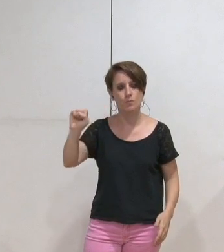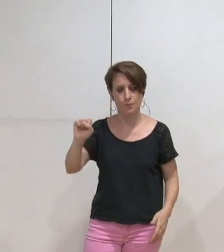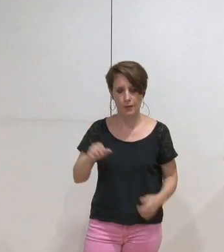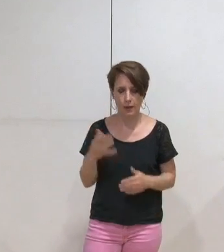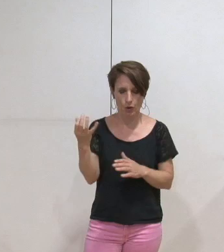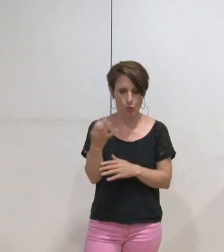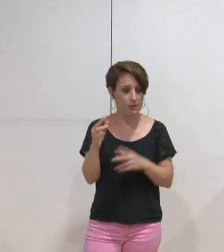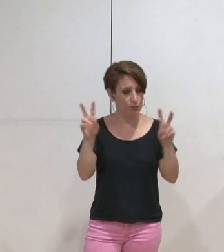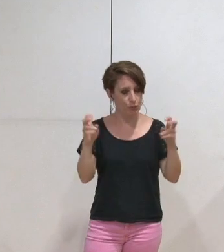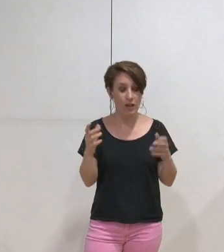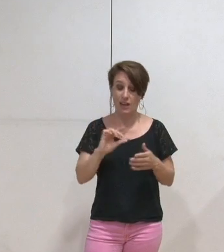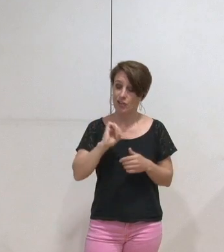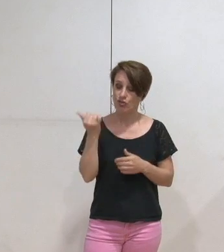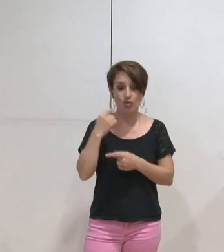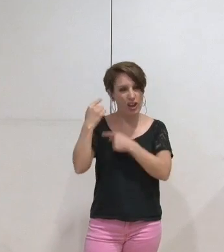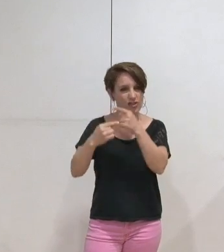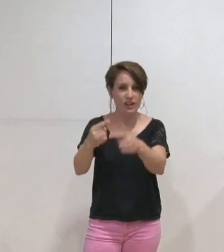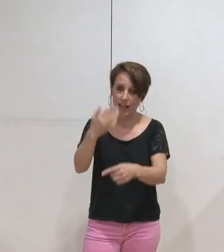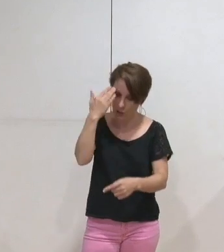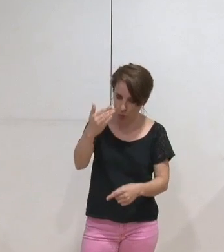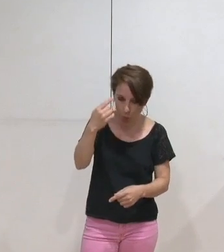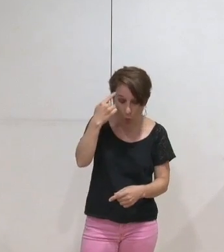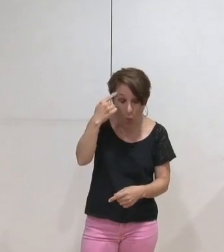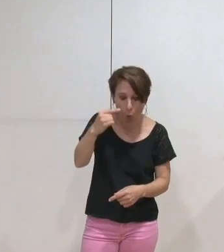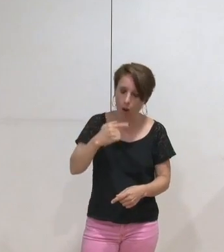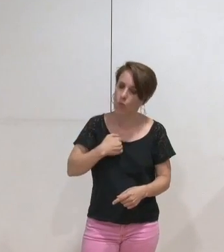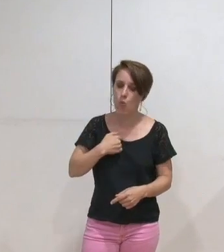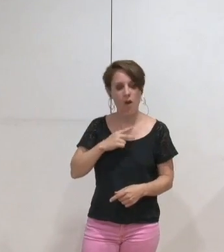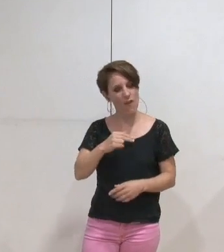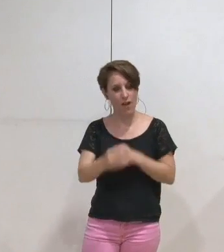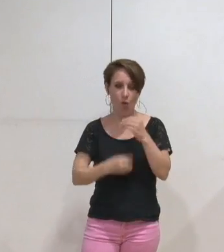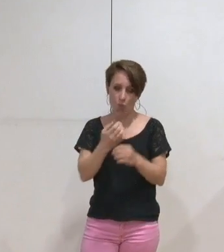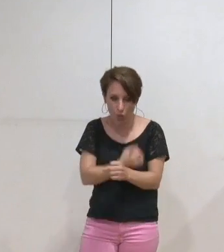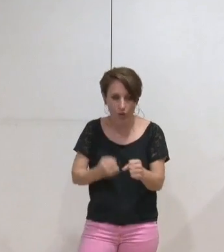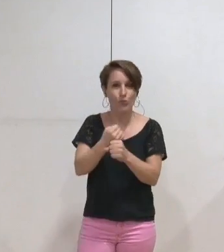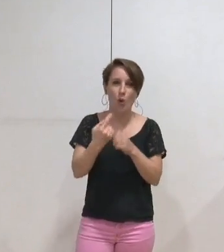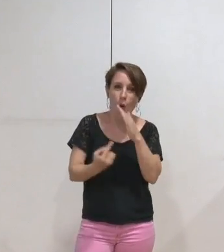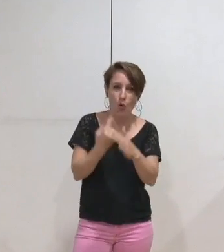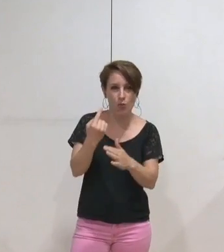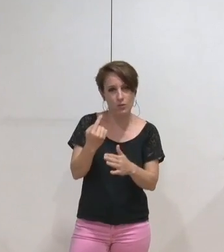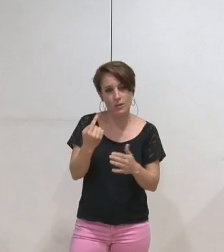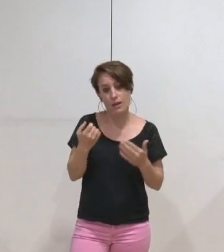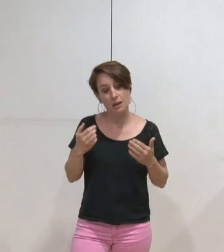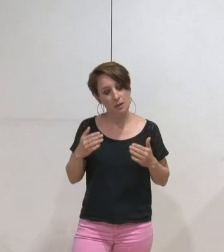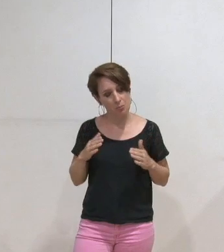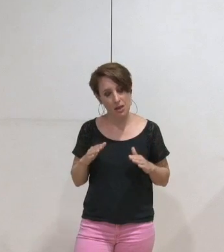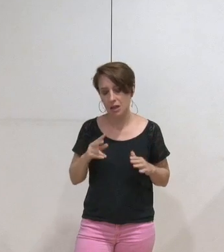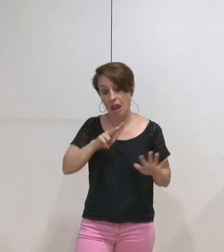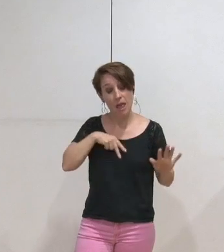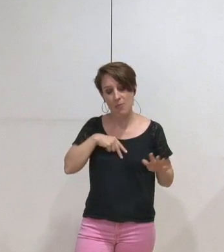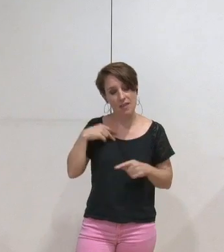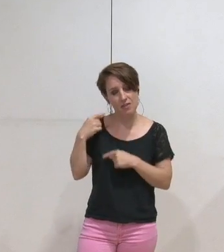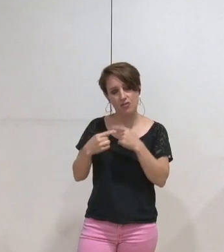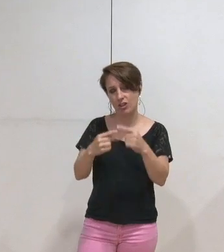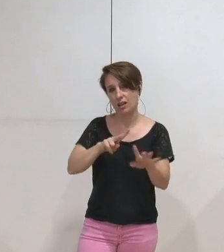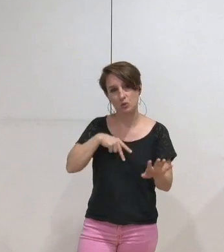à refaire le monde la mienne c'est pourtant qu'elle ne le refera pas mais sa tâche est peut-être plus grande elle